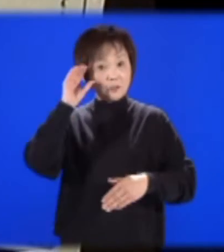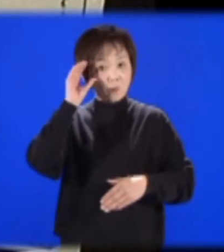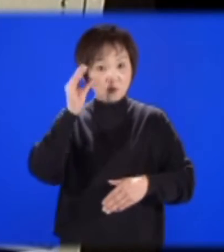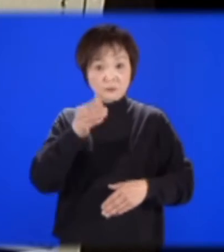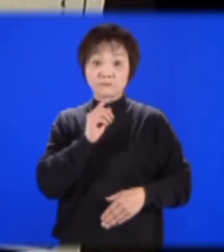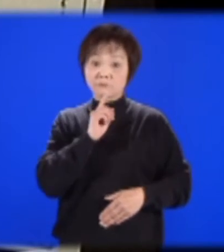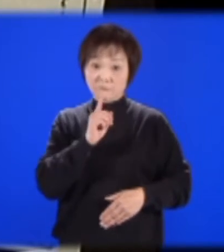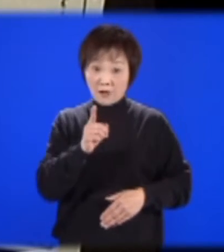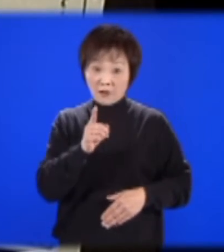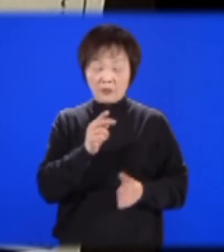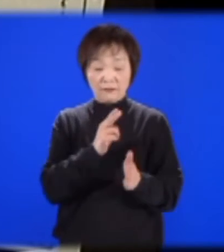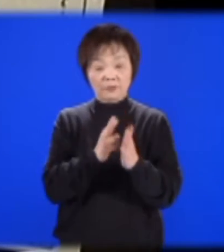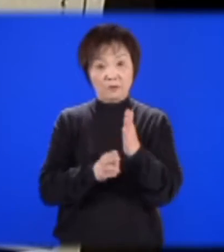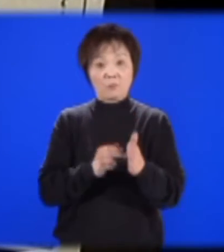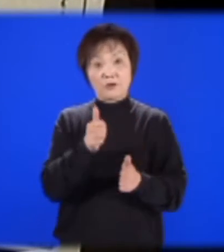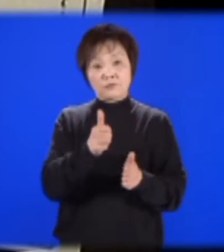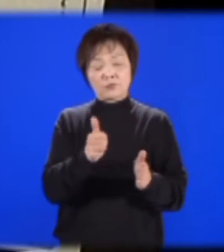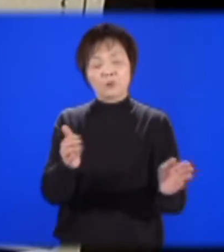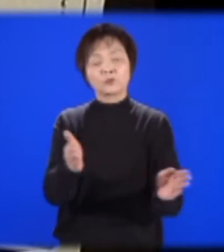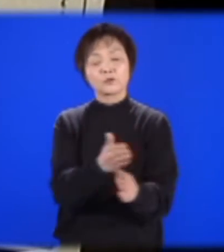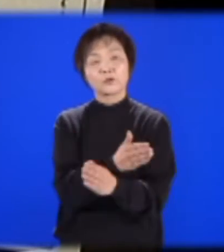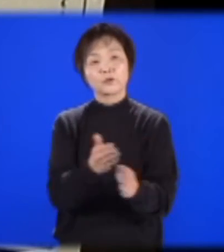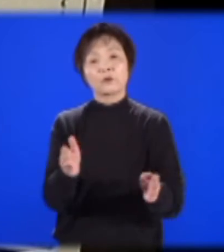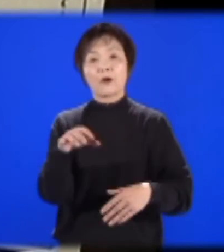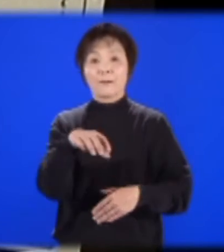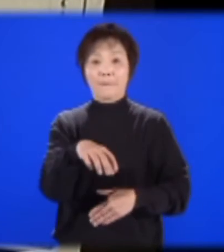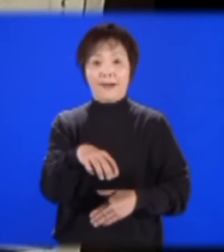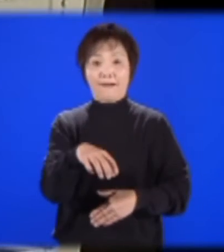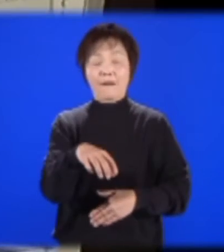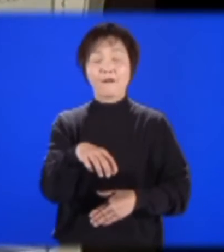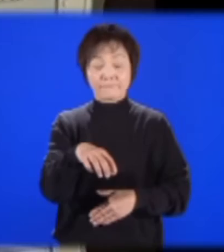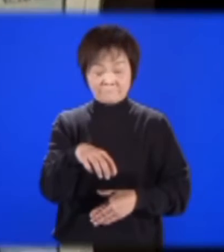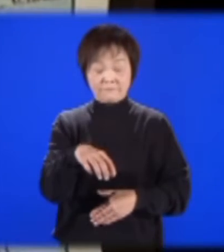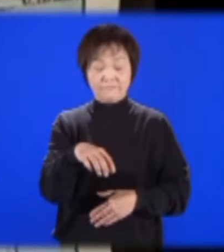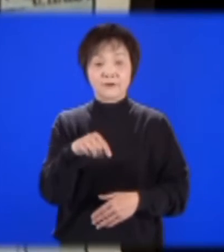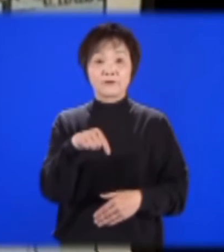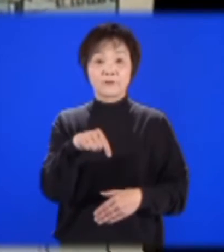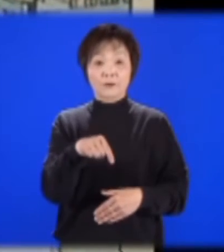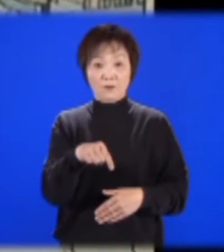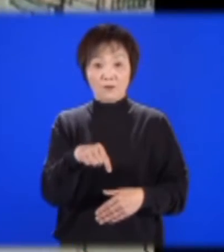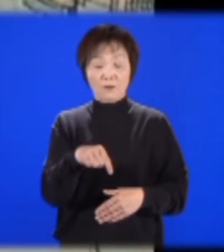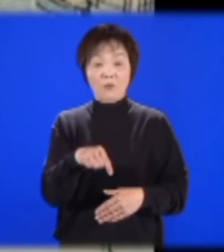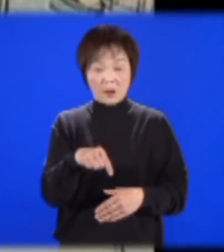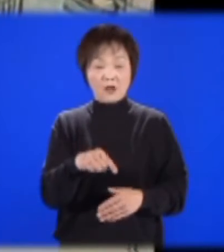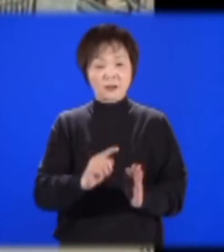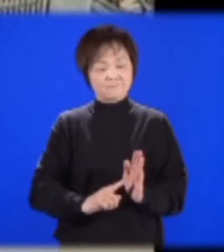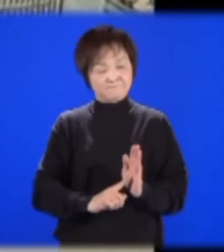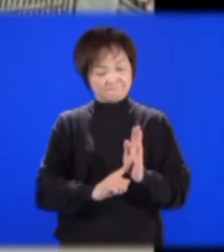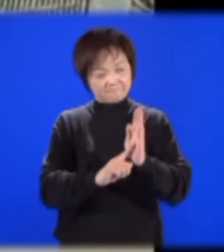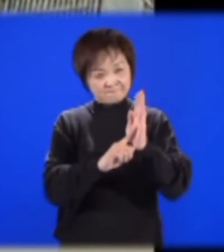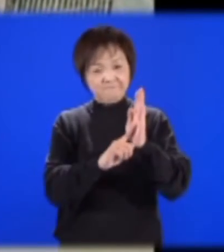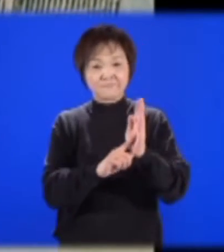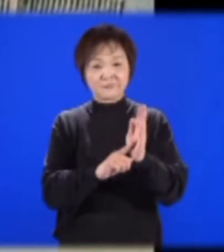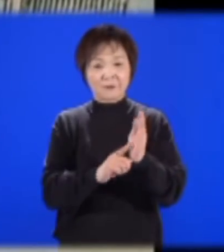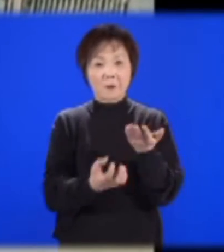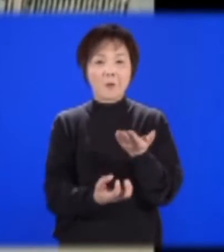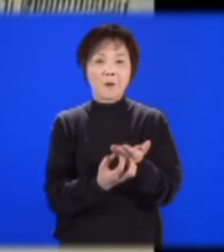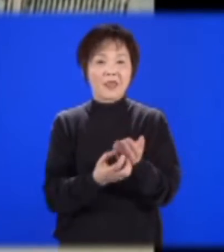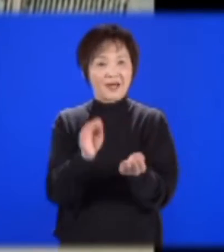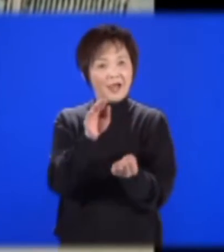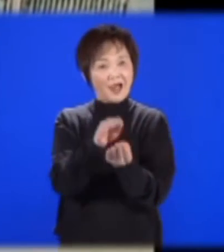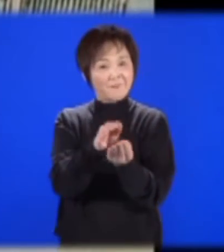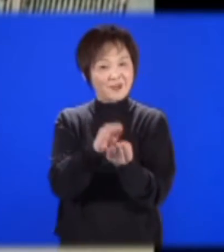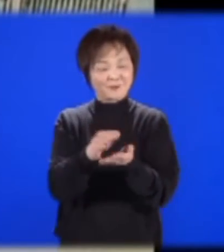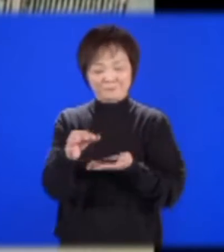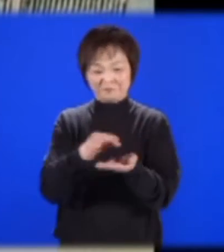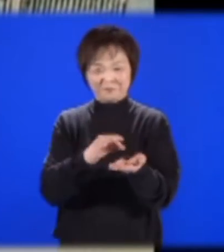のは、旅人の休憩をする場所として、使われていて、富田では、名物の焼きハ